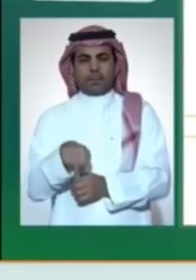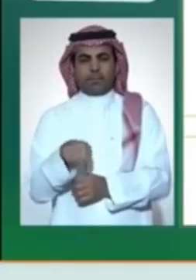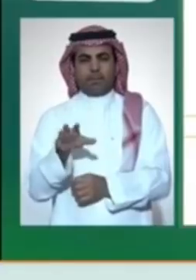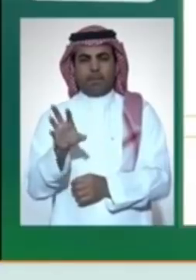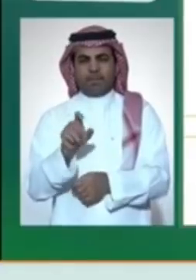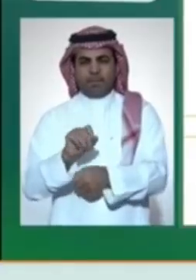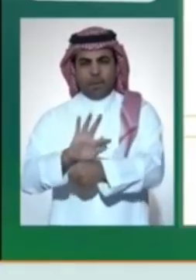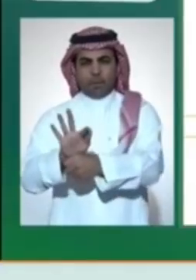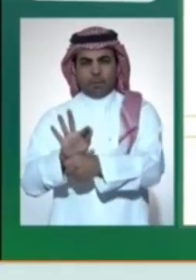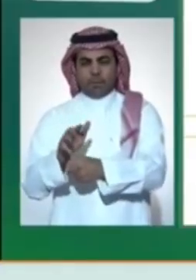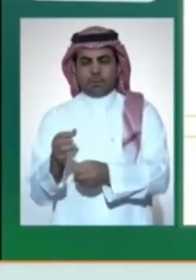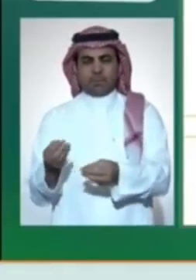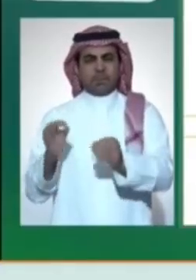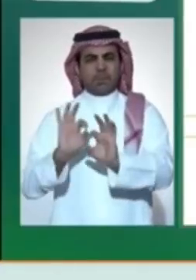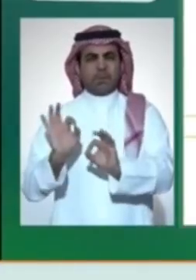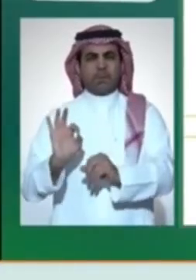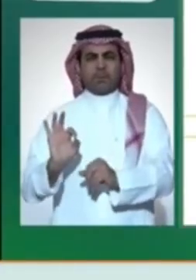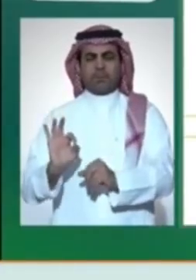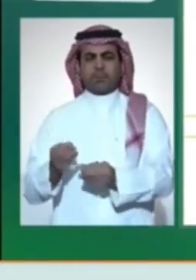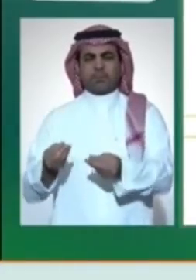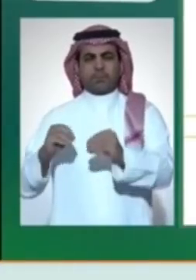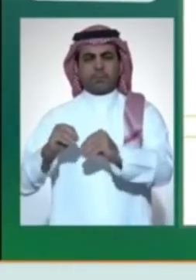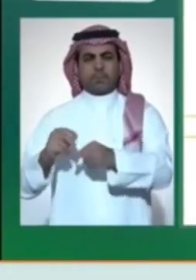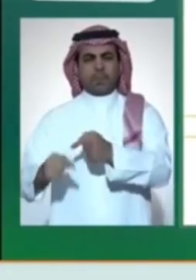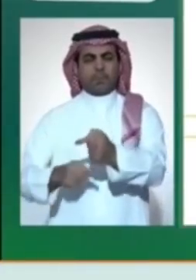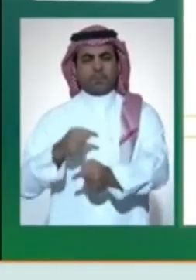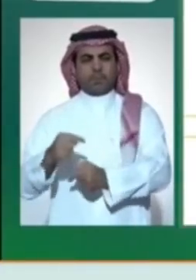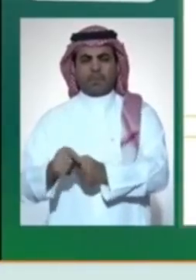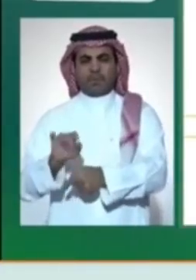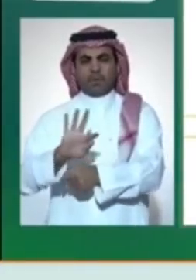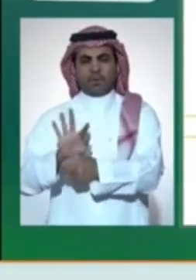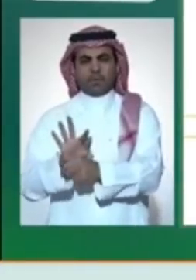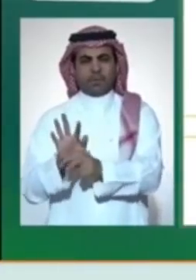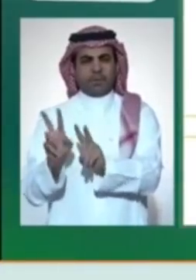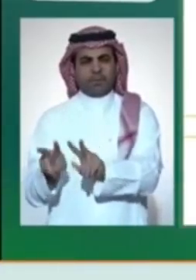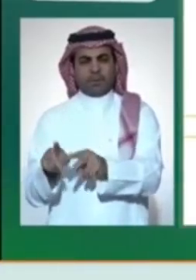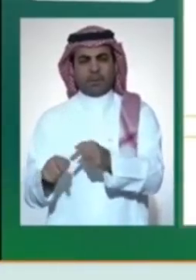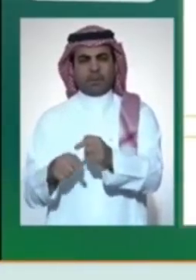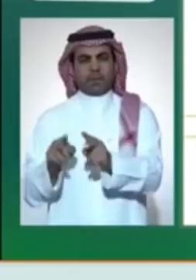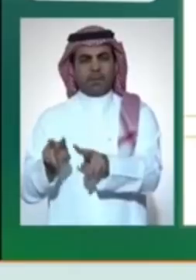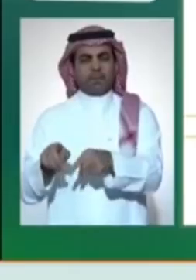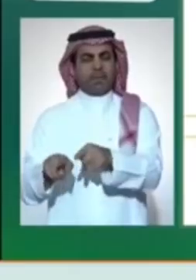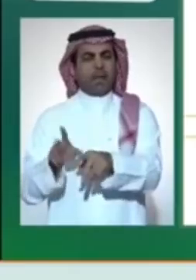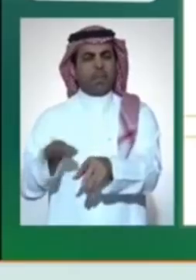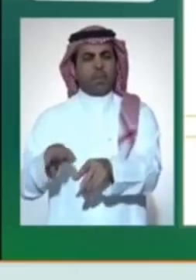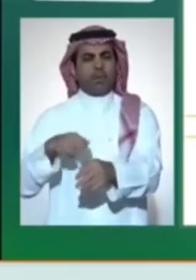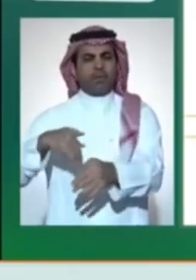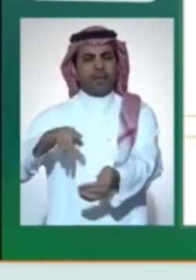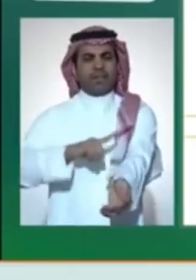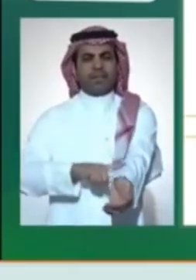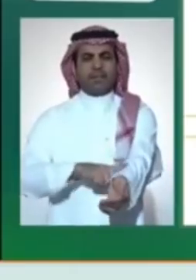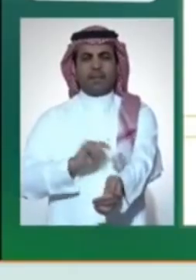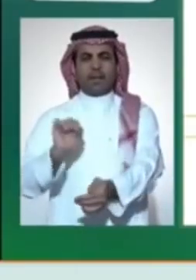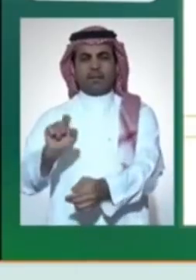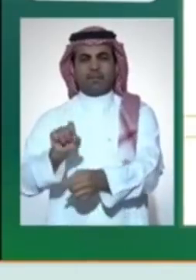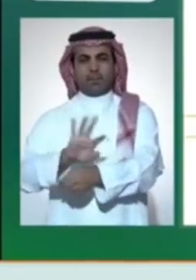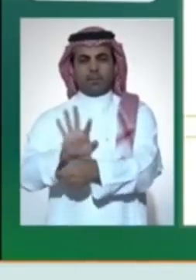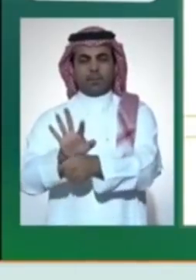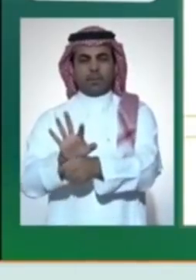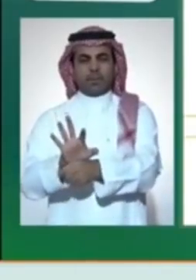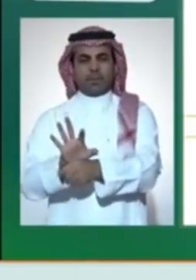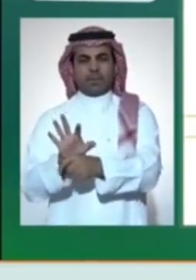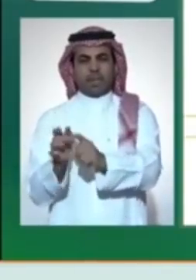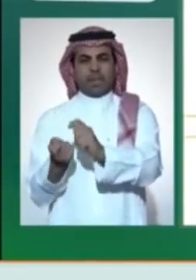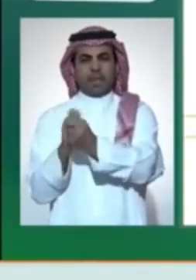كان الفيروس قابل على أنه يغير من شكله ومن أنماطه ومن